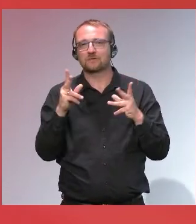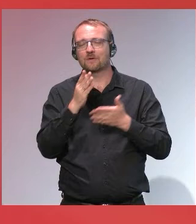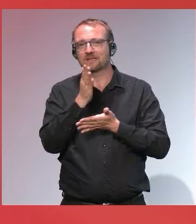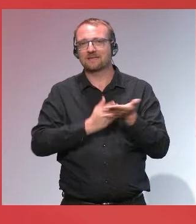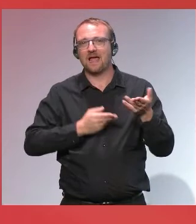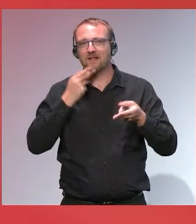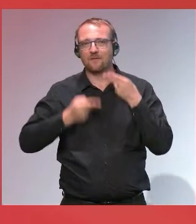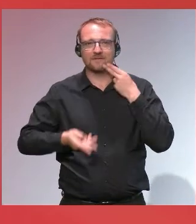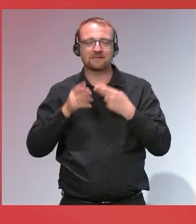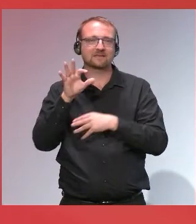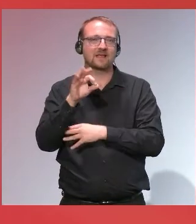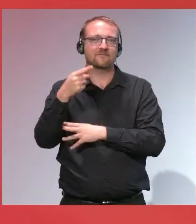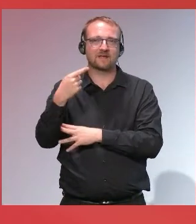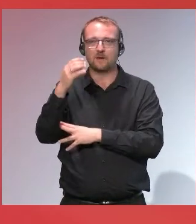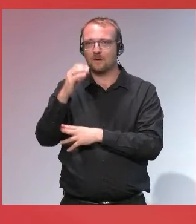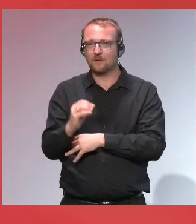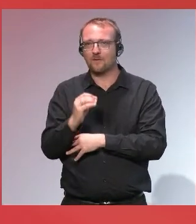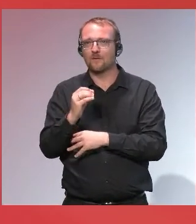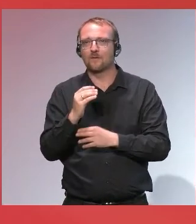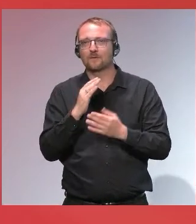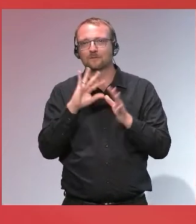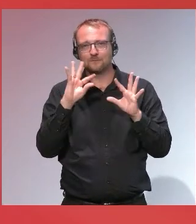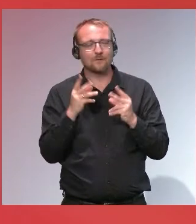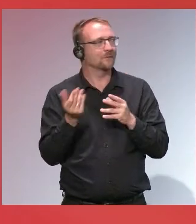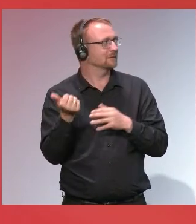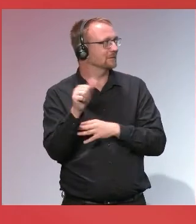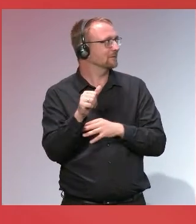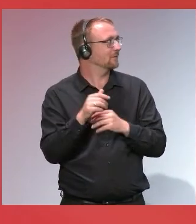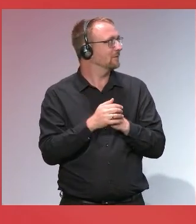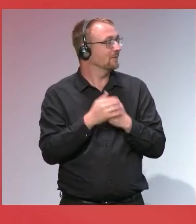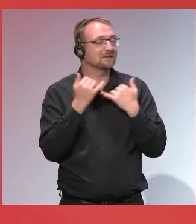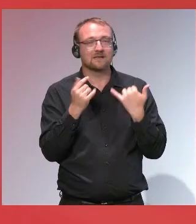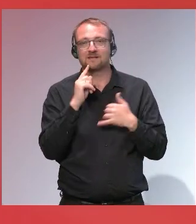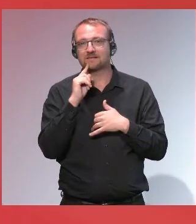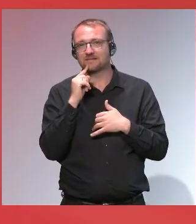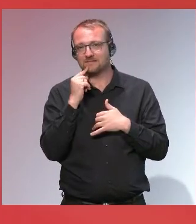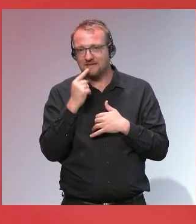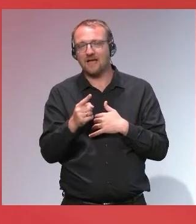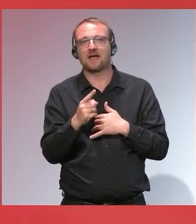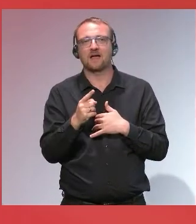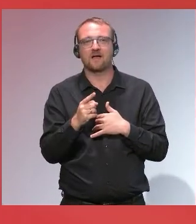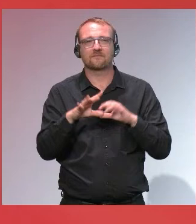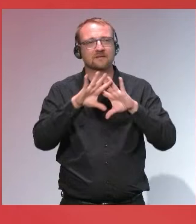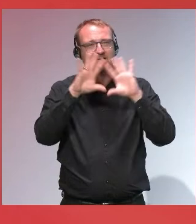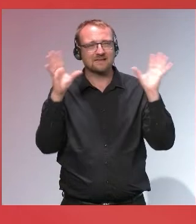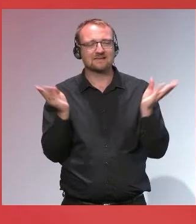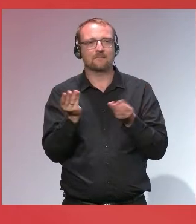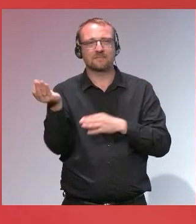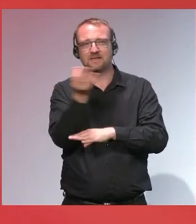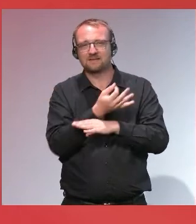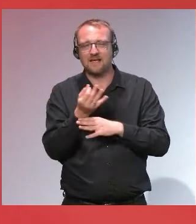Konferenzen des FGÖ mittlerweile und ich darf jetzt schon ankündigen, dass natürlich dann die gesammelte Zeichnung